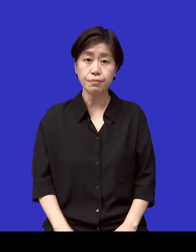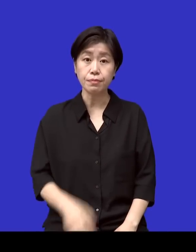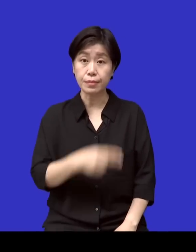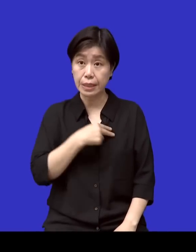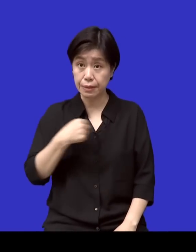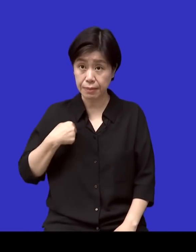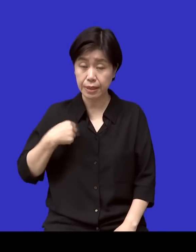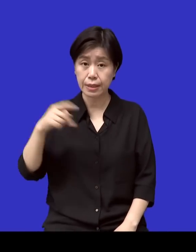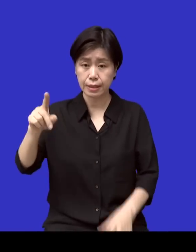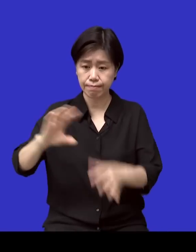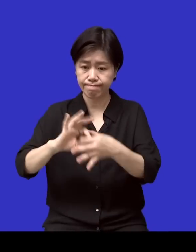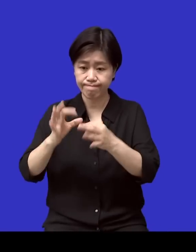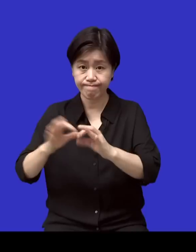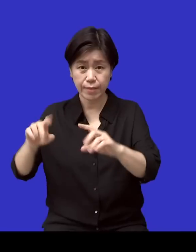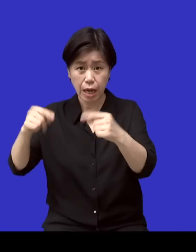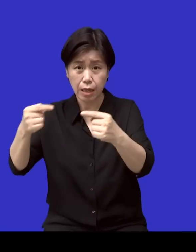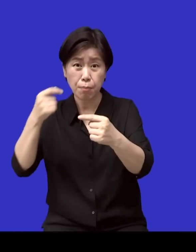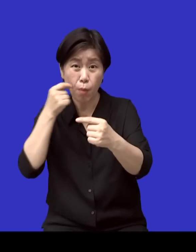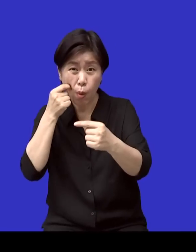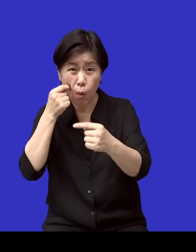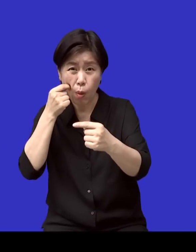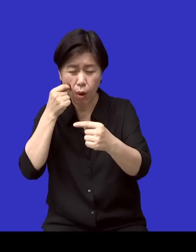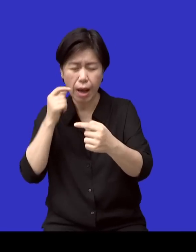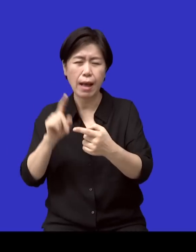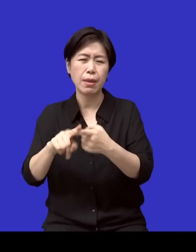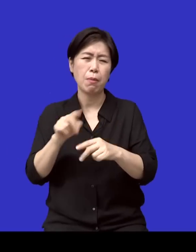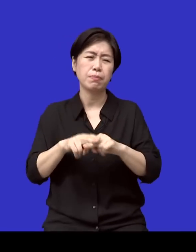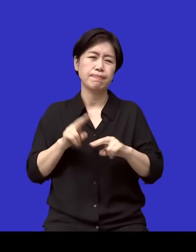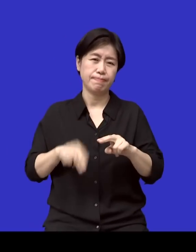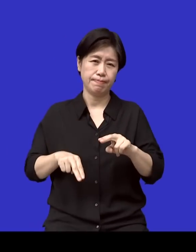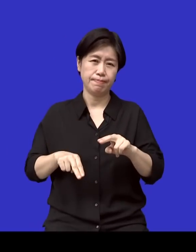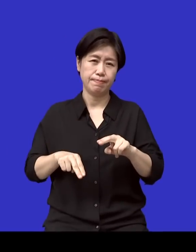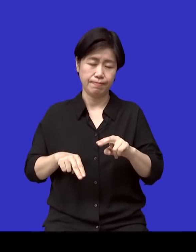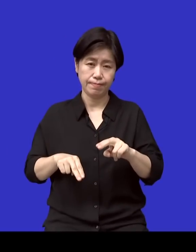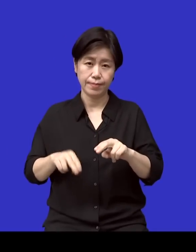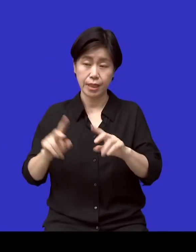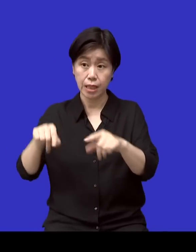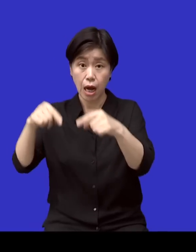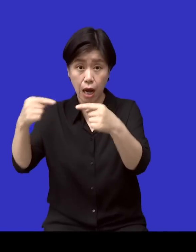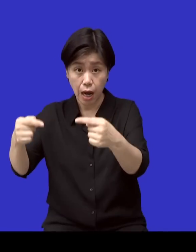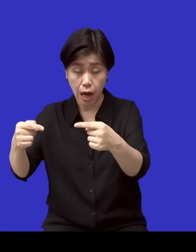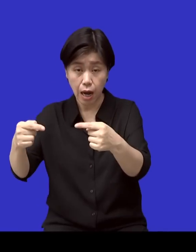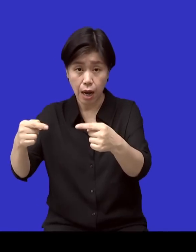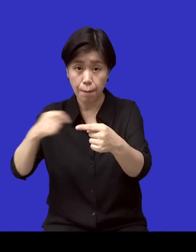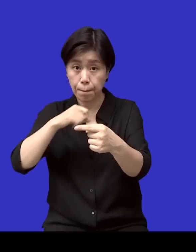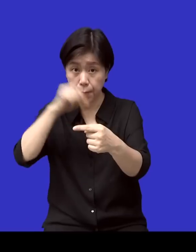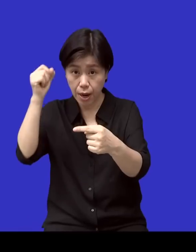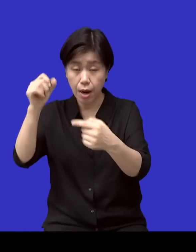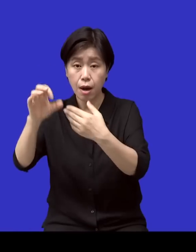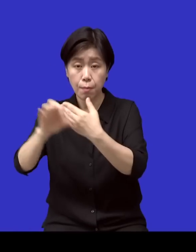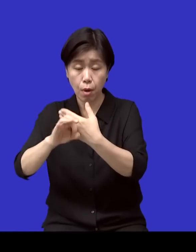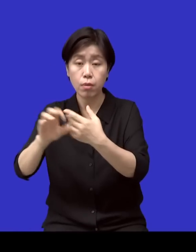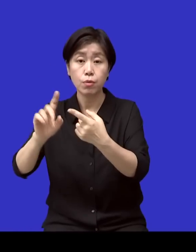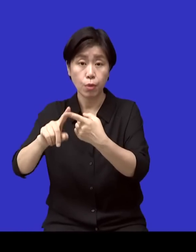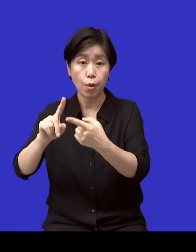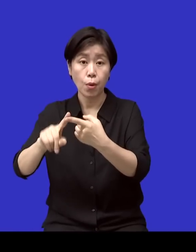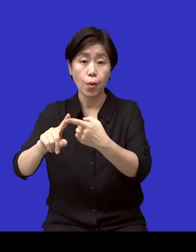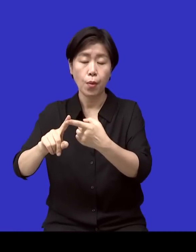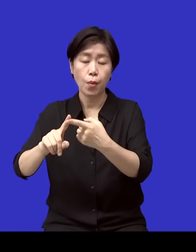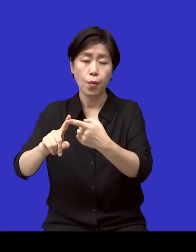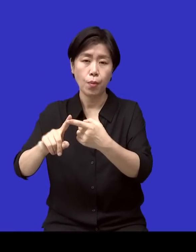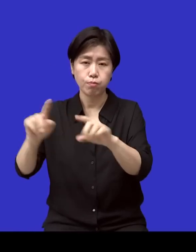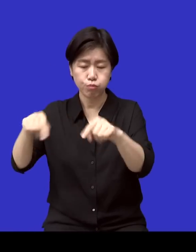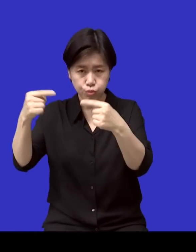무조건 여기서 딱 이 시즌에 그만두고 나가면 올림픽 나가고 나서 한번 더 생각을 해보자 했는데 그만두려고